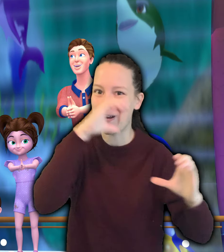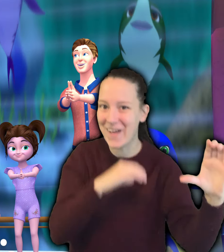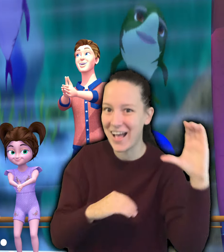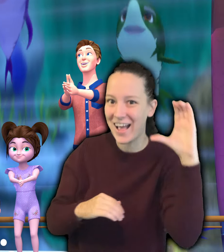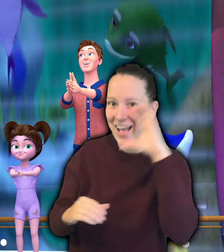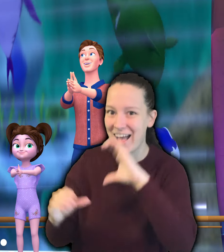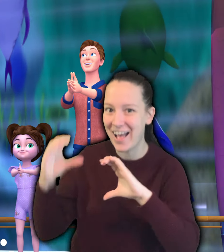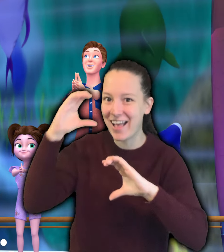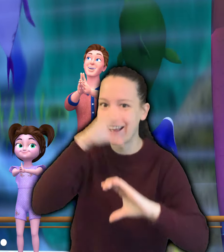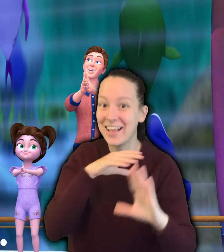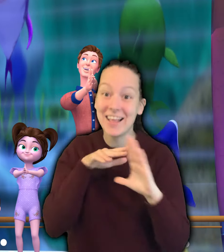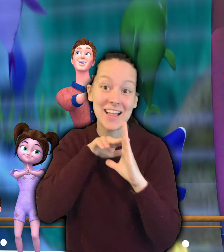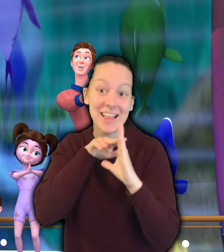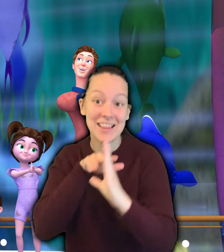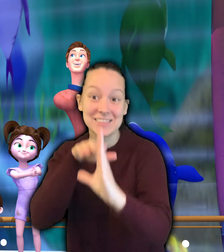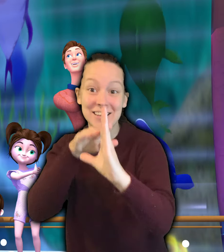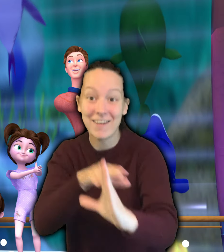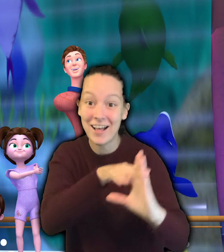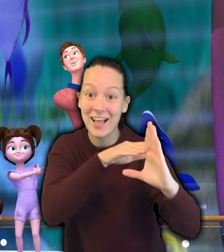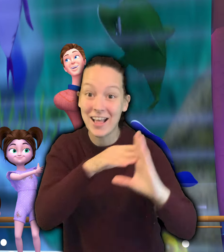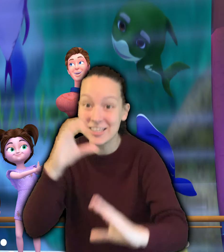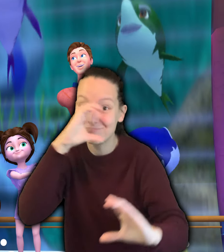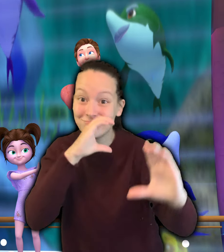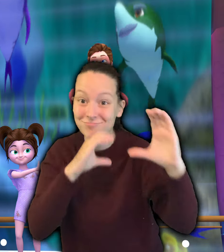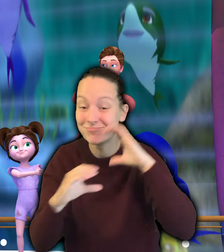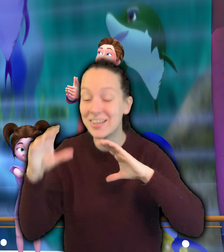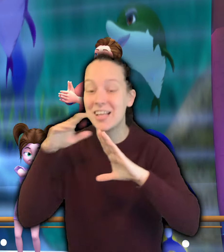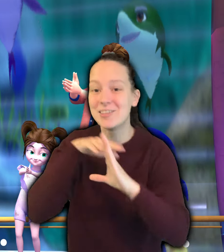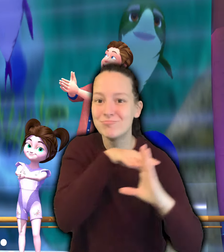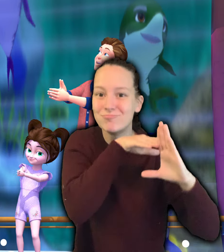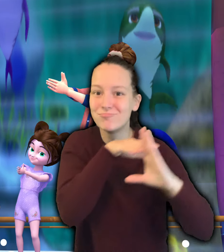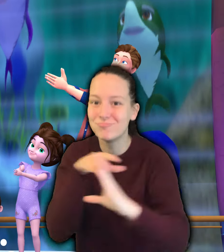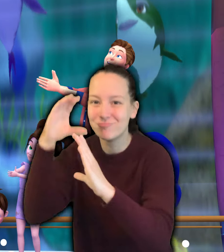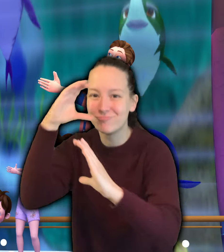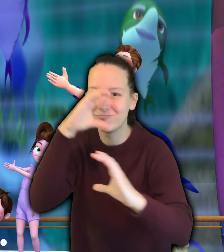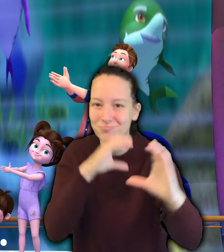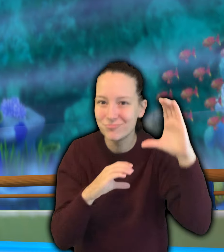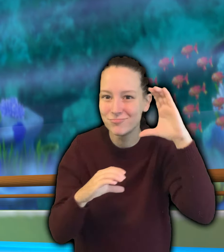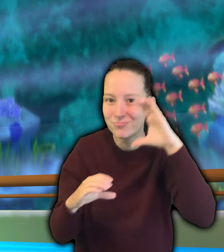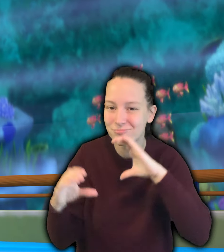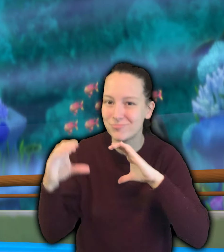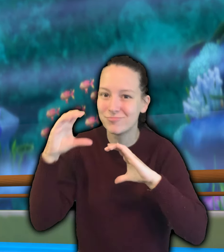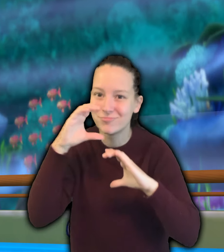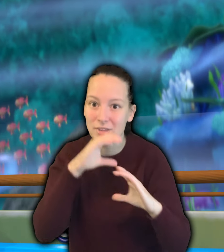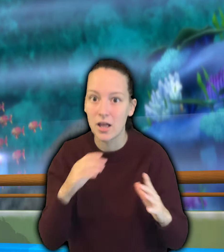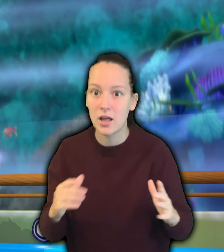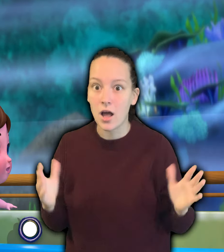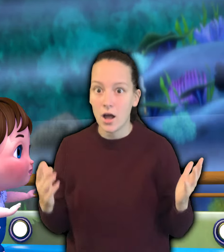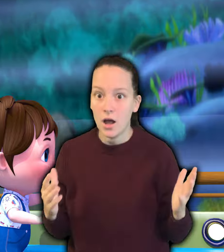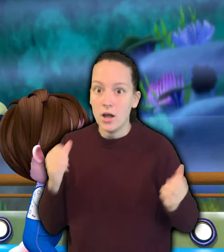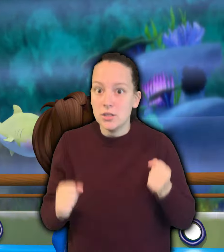海のハタため家族